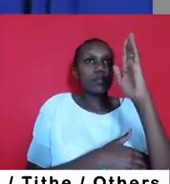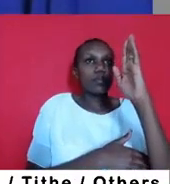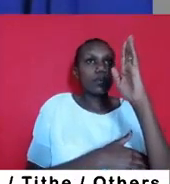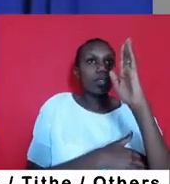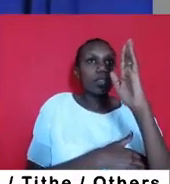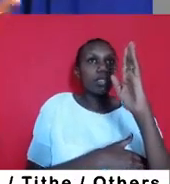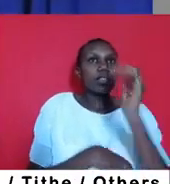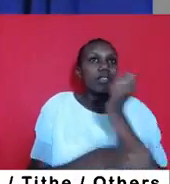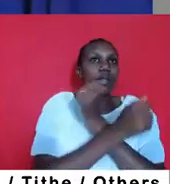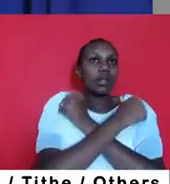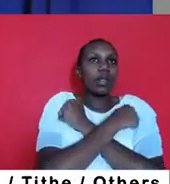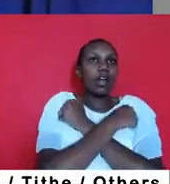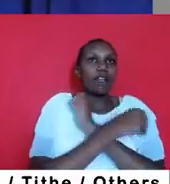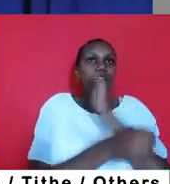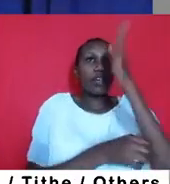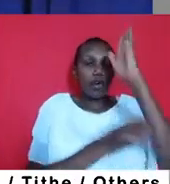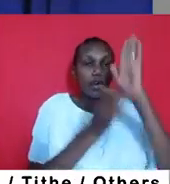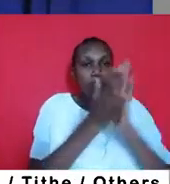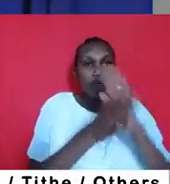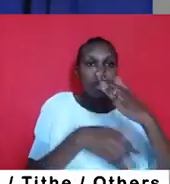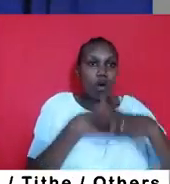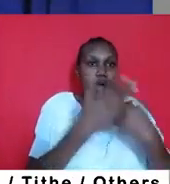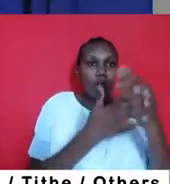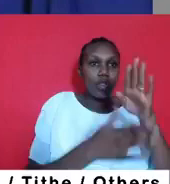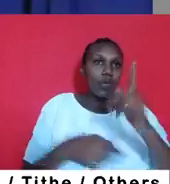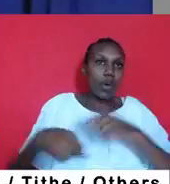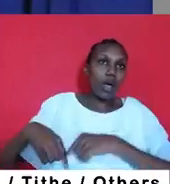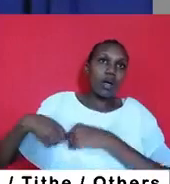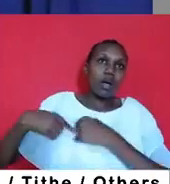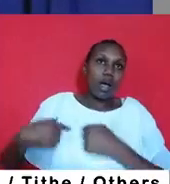ni kumpenda Mungu kwa moyo wako wote